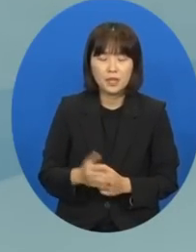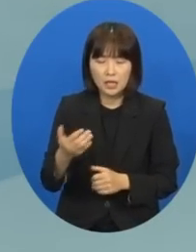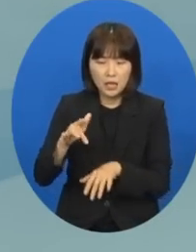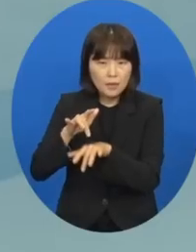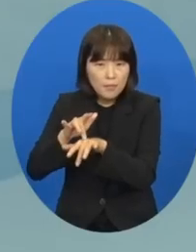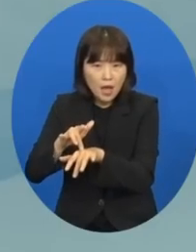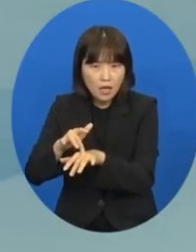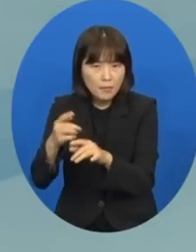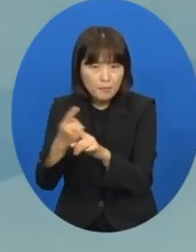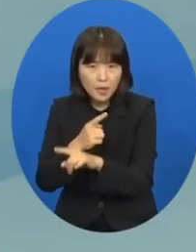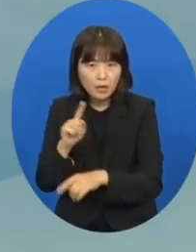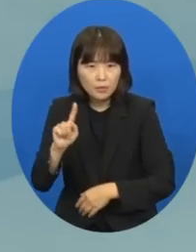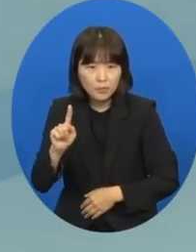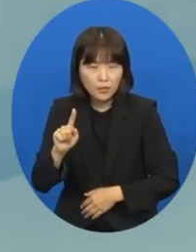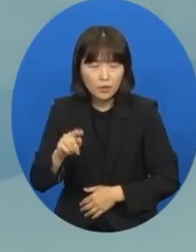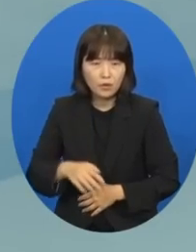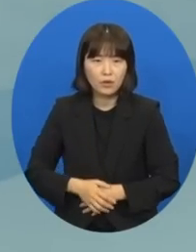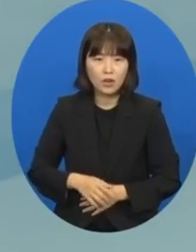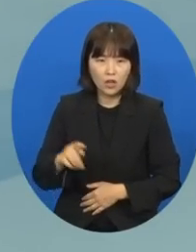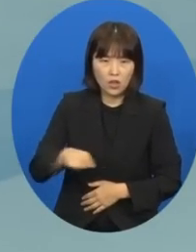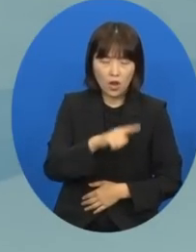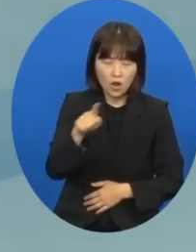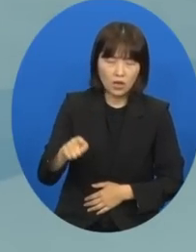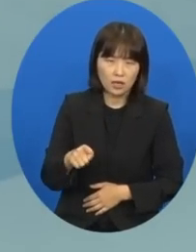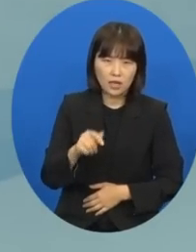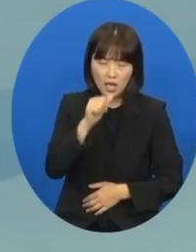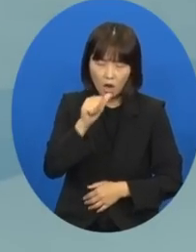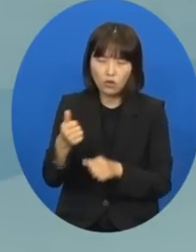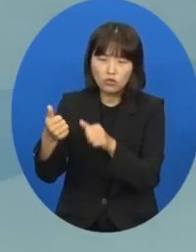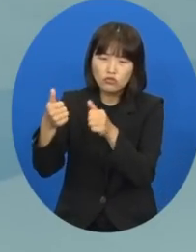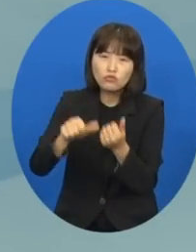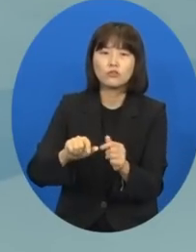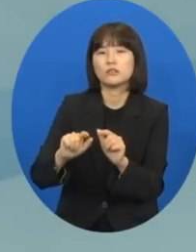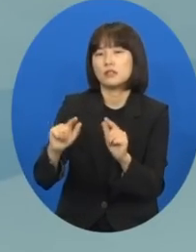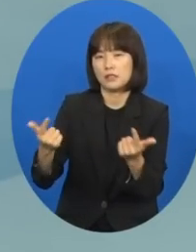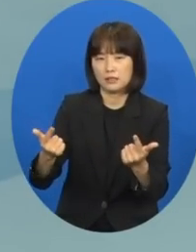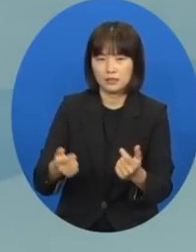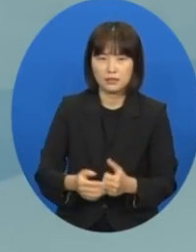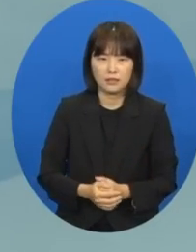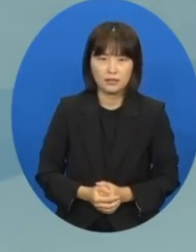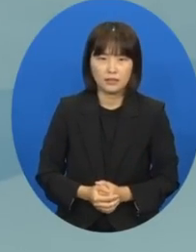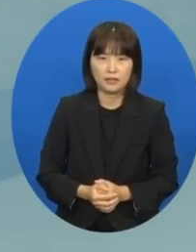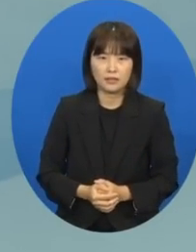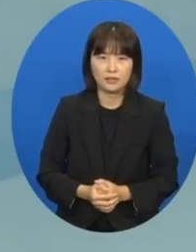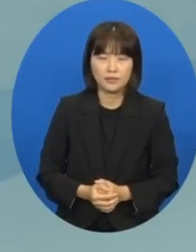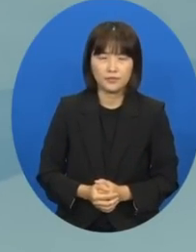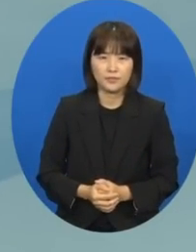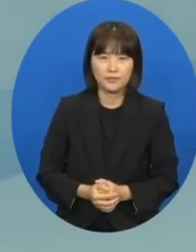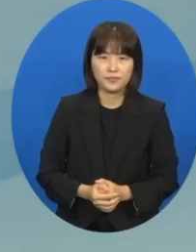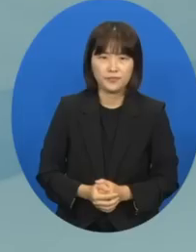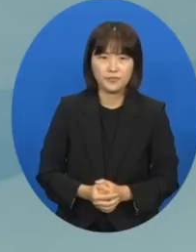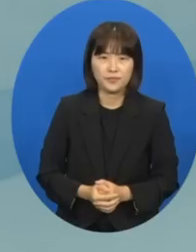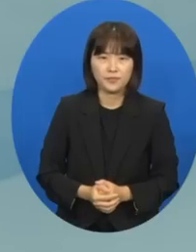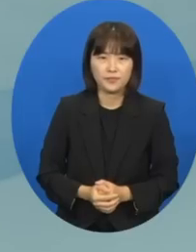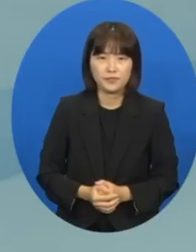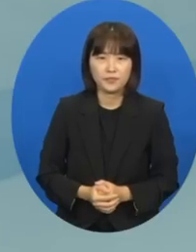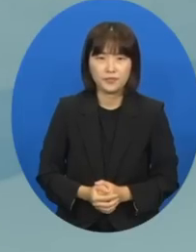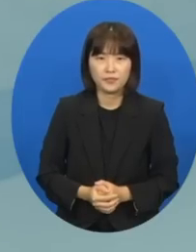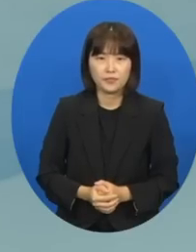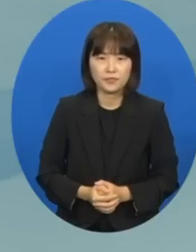그걸 바꿨느냐. 너희가 결코 죽지 아니하리라. You will not certainly die. 이렇게 되는 거예요.